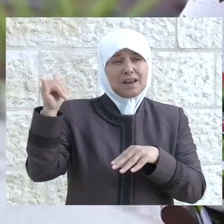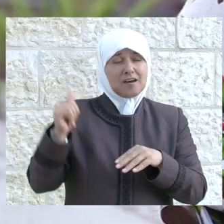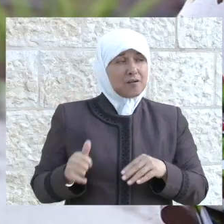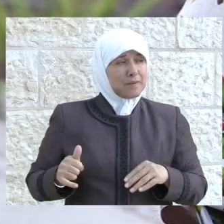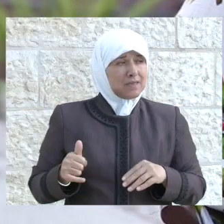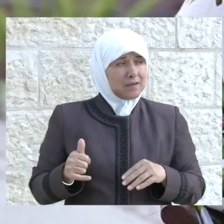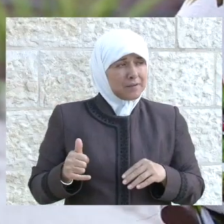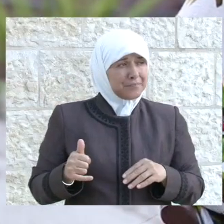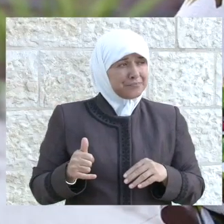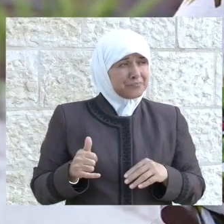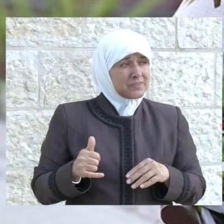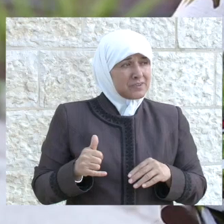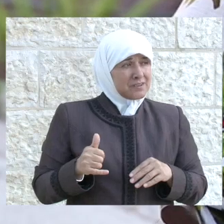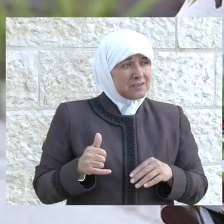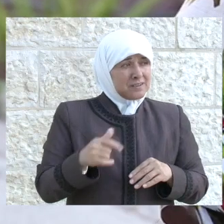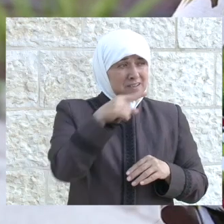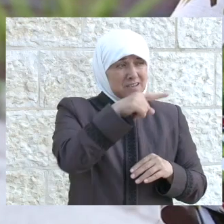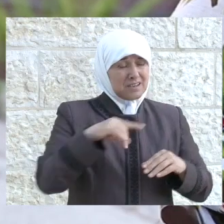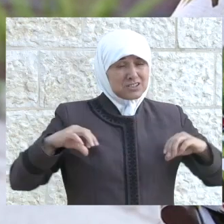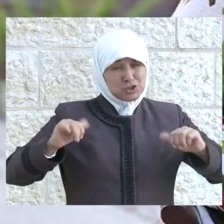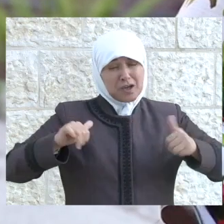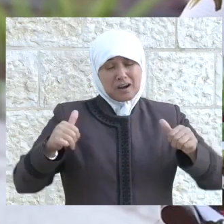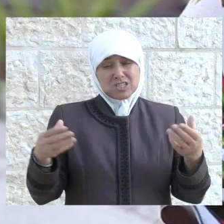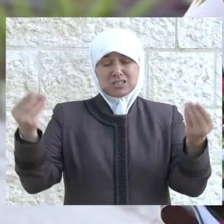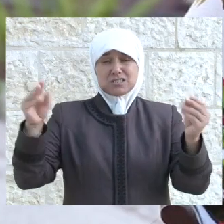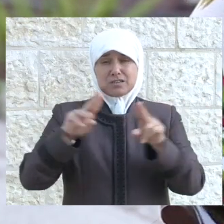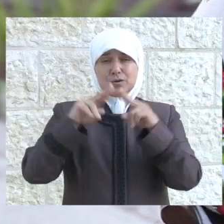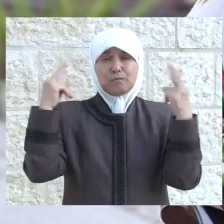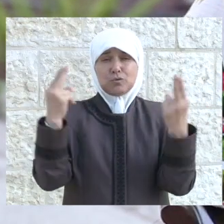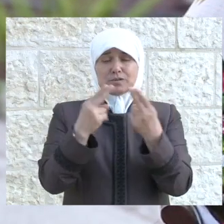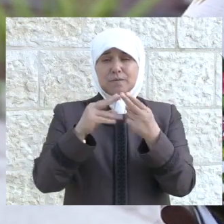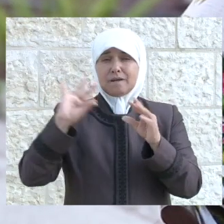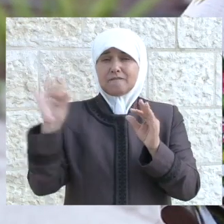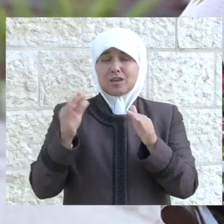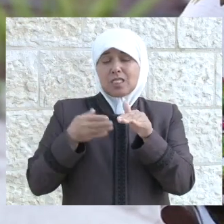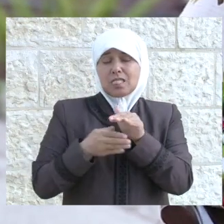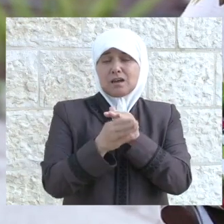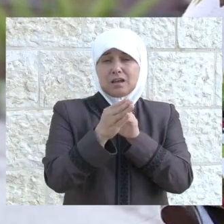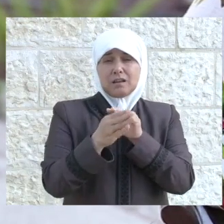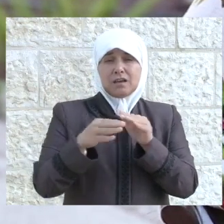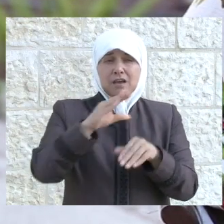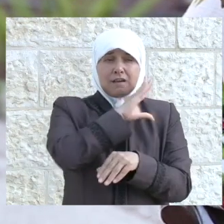طبعاً بعد كليمنجارو شاركت في عدة مؤتمرات في داخل فلسطين وفي خارج فلسطين